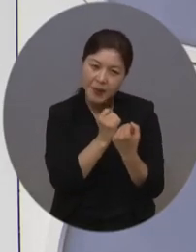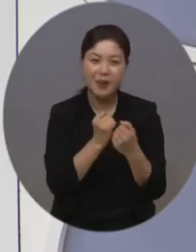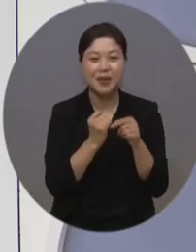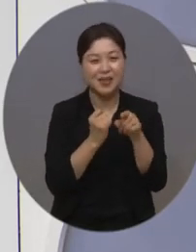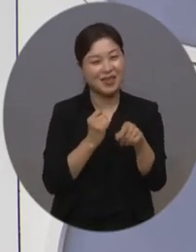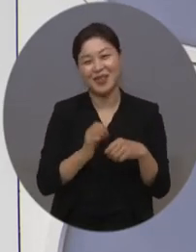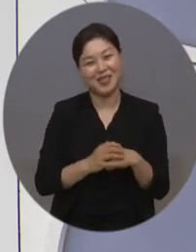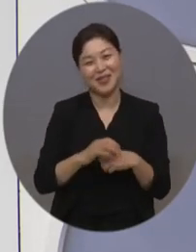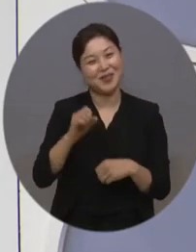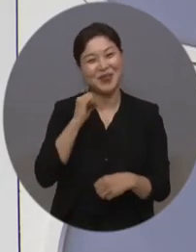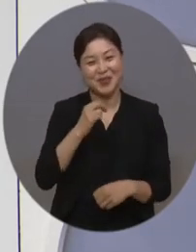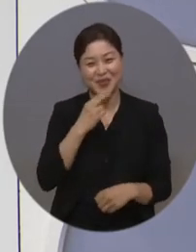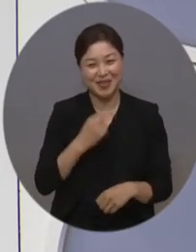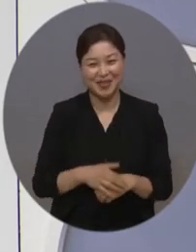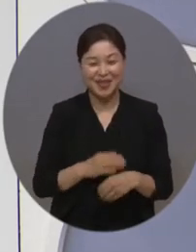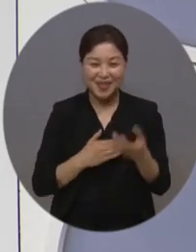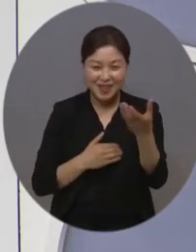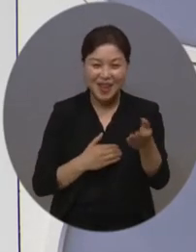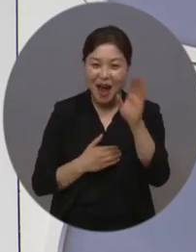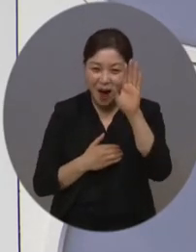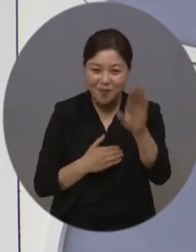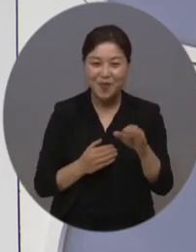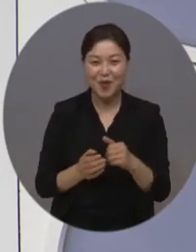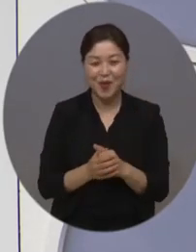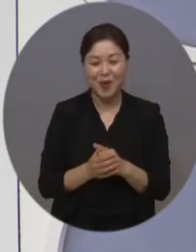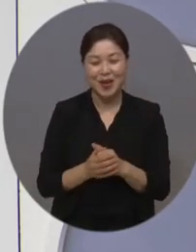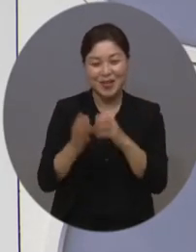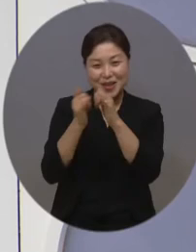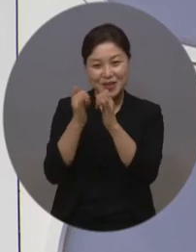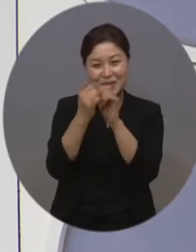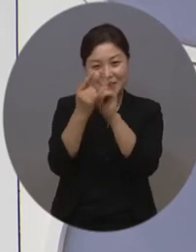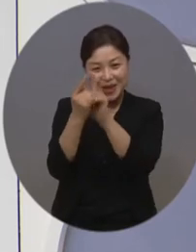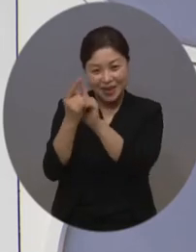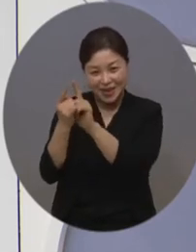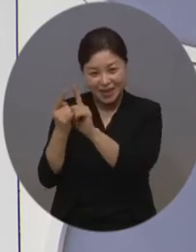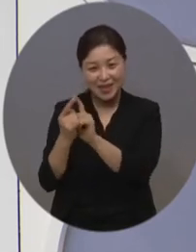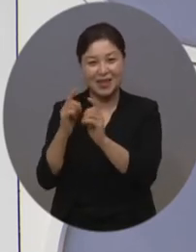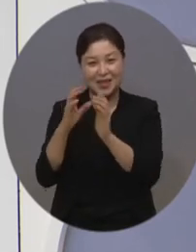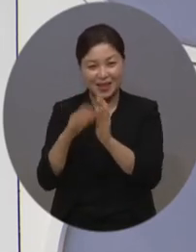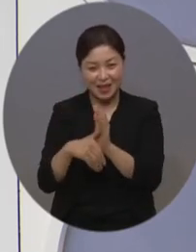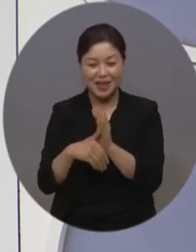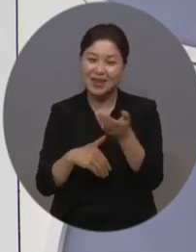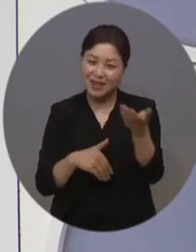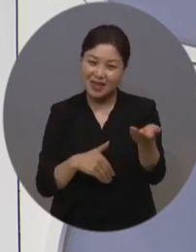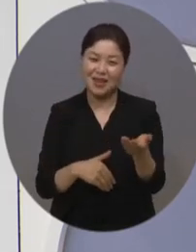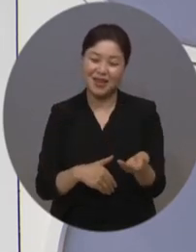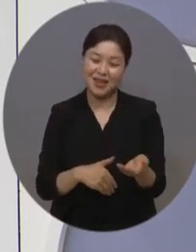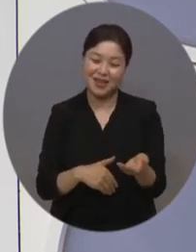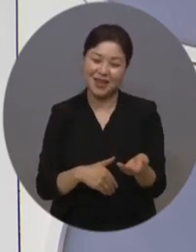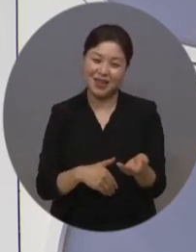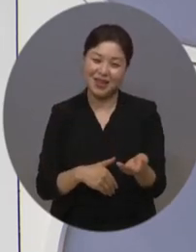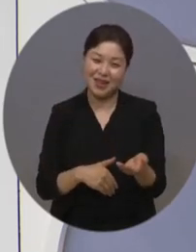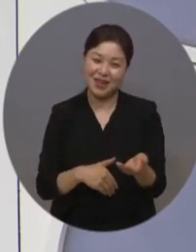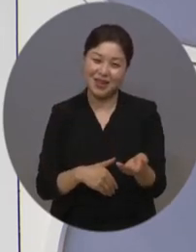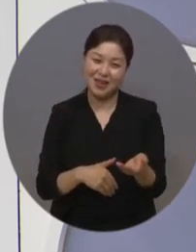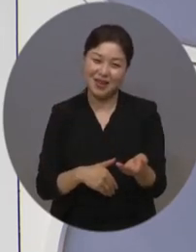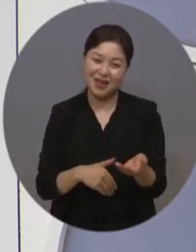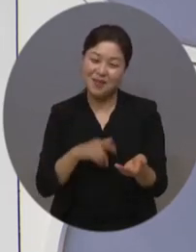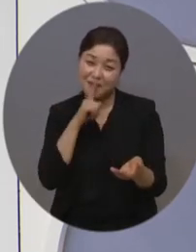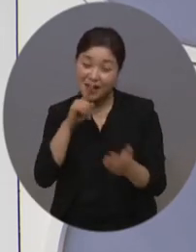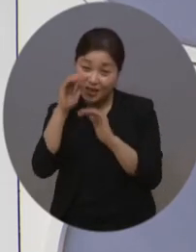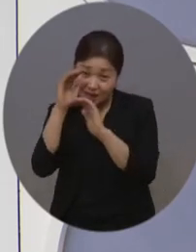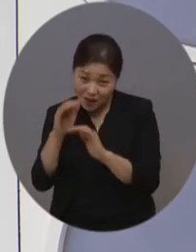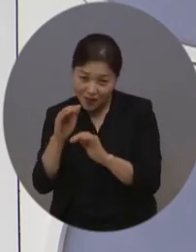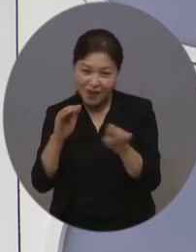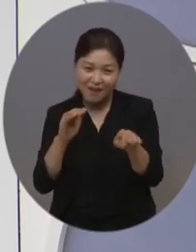열심히 앞으로 이 자리에서 또 누구를 만나든 예. 어떤 연사를 만나든 그 이야기를 좀 해 주셔야 됩니다. 제가 이야기하니까